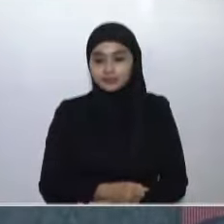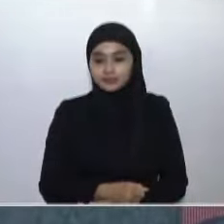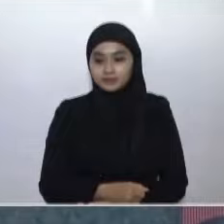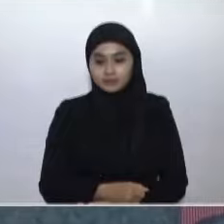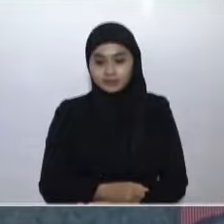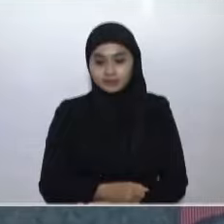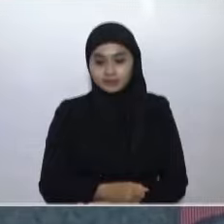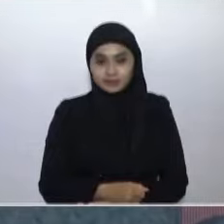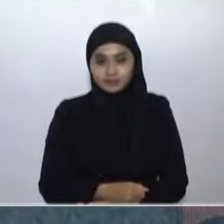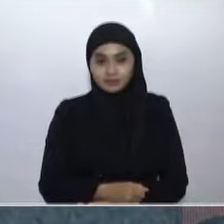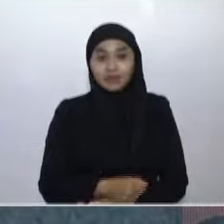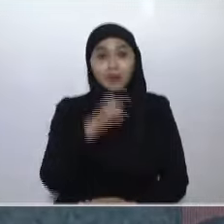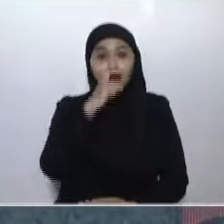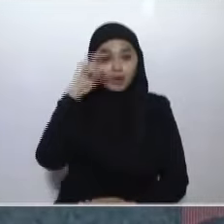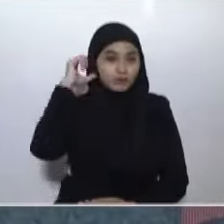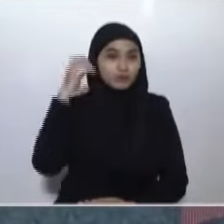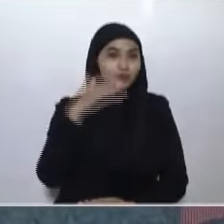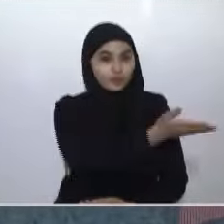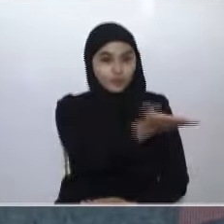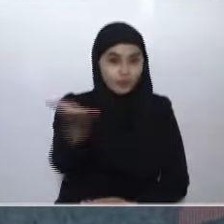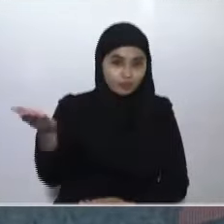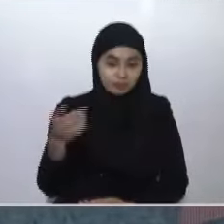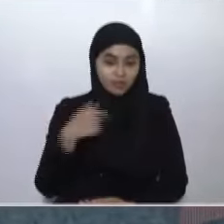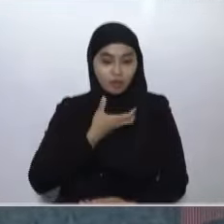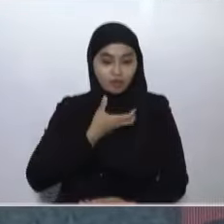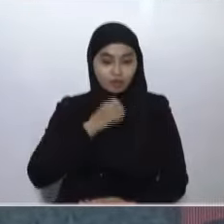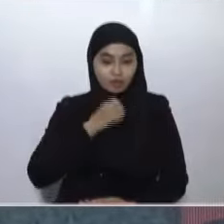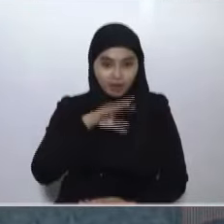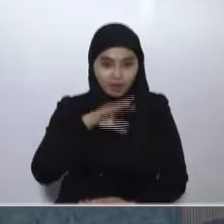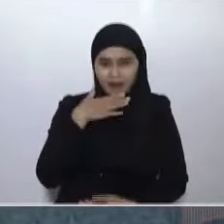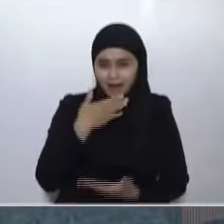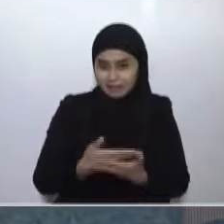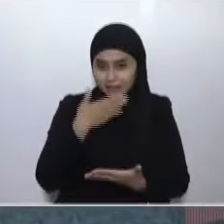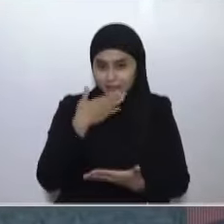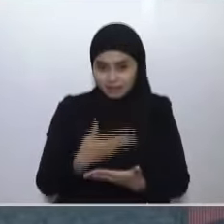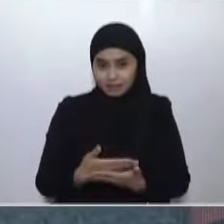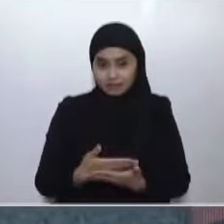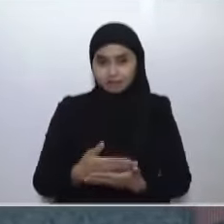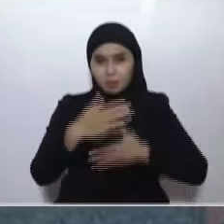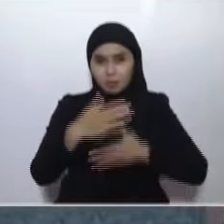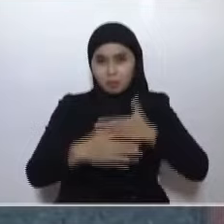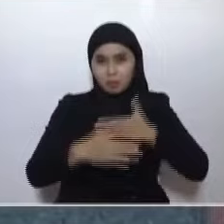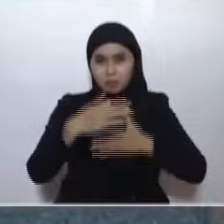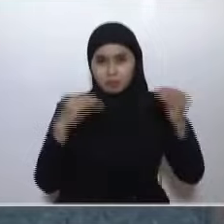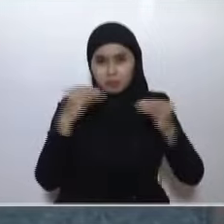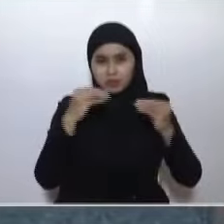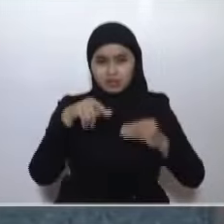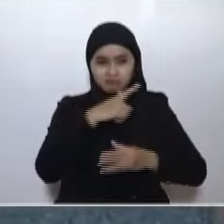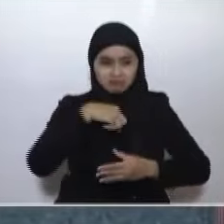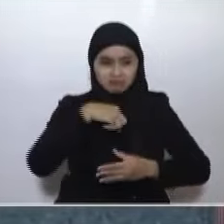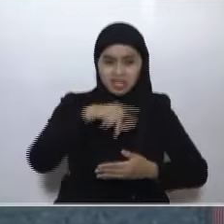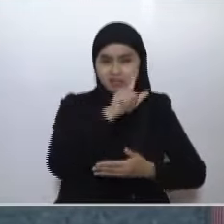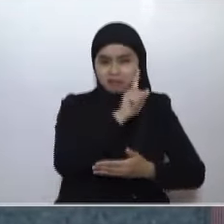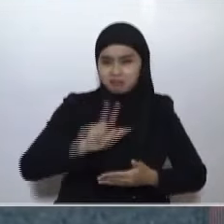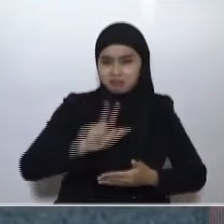silakan Bapak Ibu sekalian Saya ingin mengucapkan terima kasih bahwa proses debat ini berjalan dengan baik alhamdulillah terutama